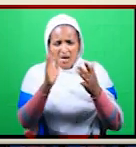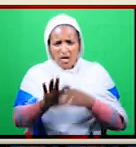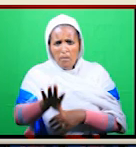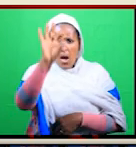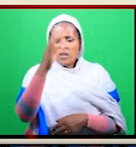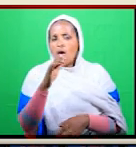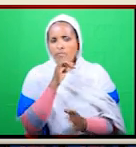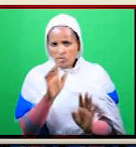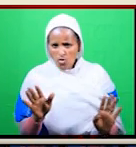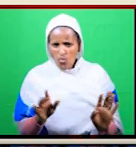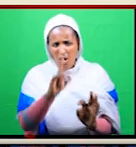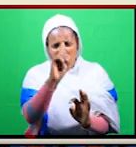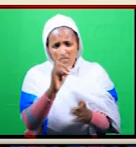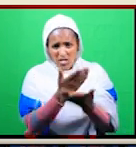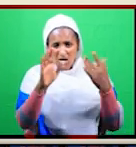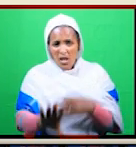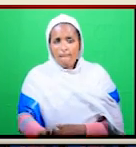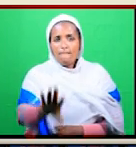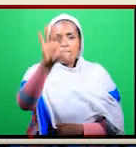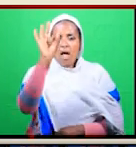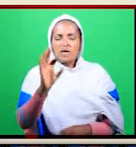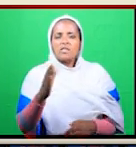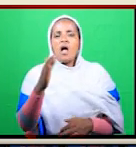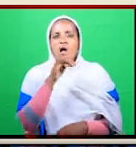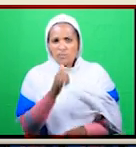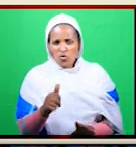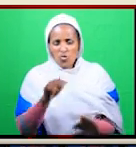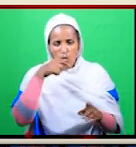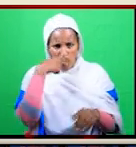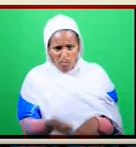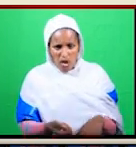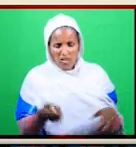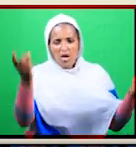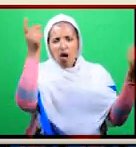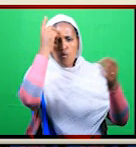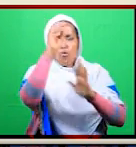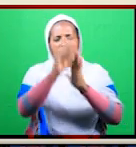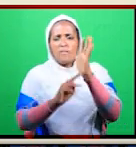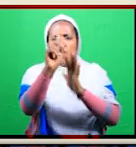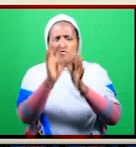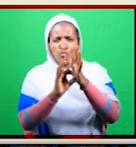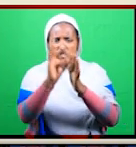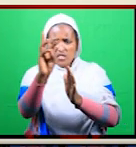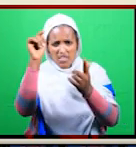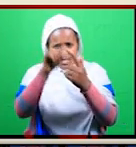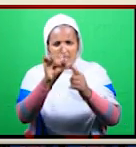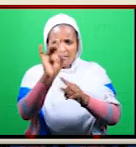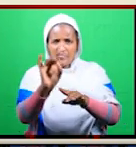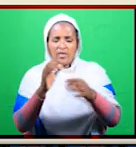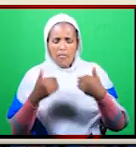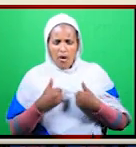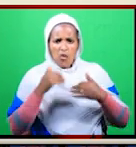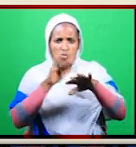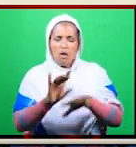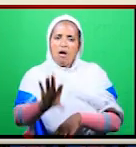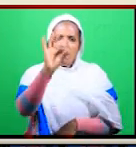ያስፈልጋል። ጥርጥርን ማስወገድ ያስፈልጋል። ያዕቆብ ላይ ተናግሯል። የሚጠራጠር ሰው፣ ሀሳቡ